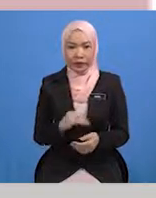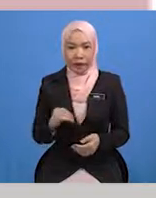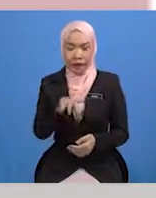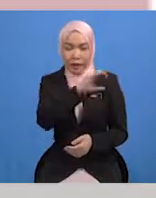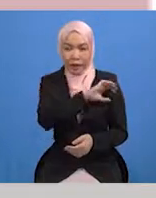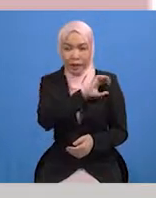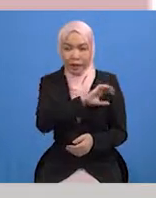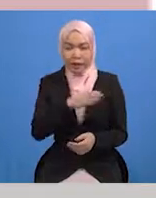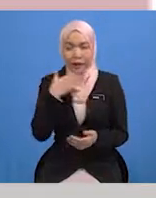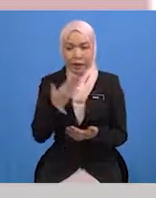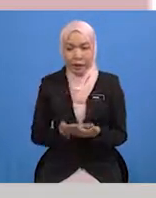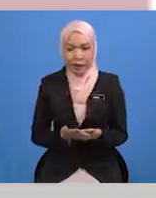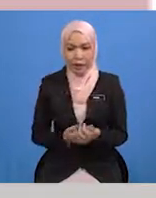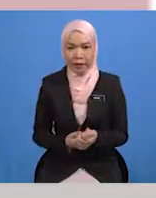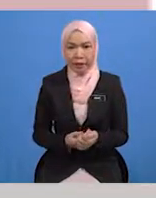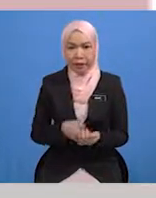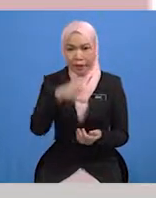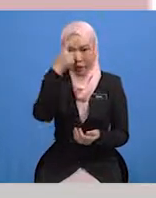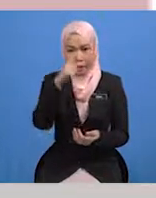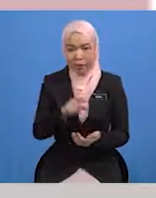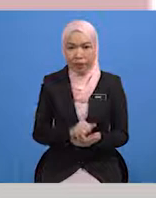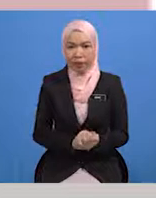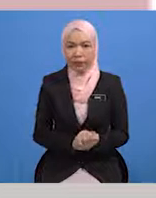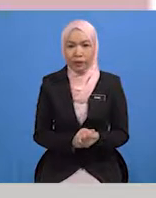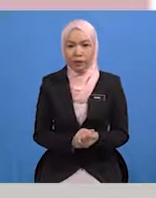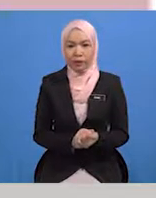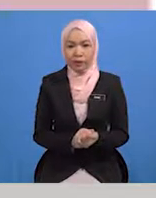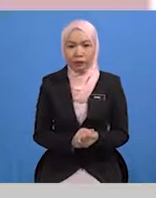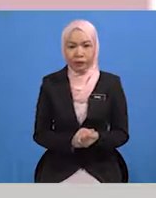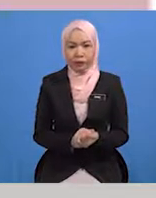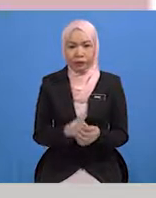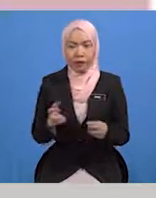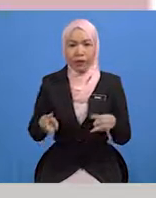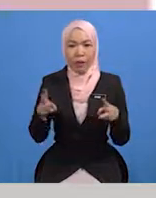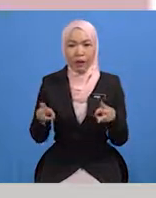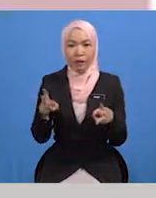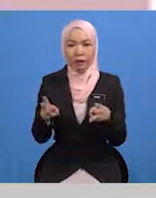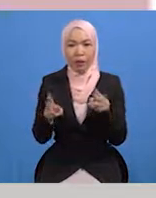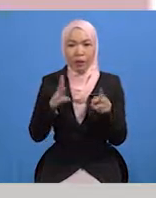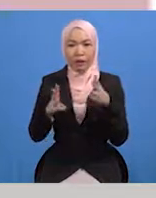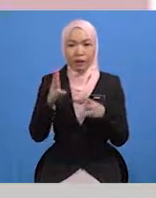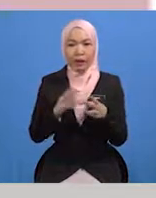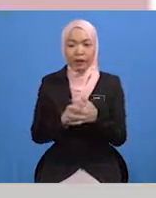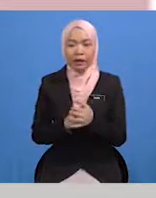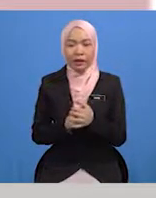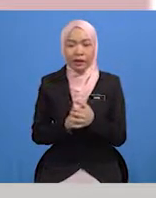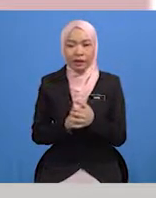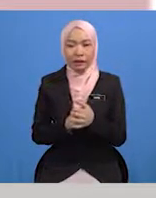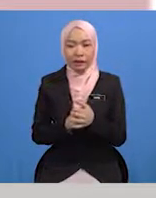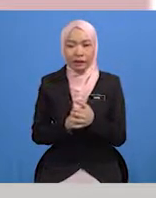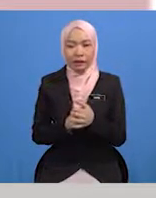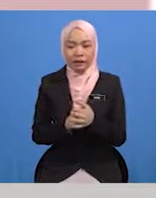manakala watak antagonis menimbulkan konflik terhadap watak